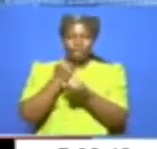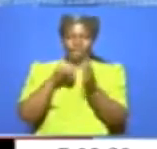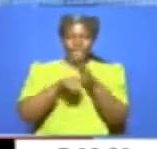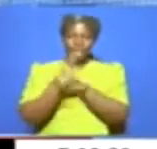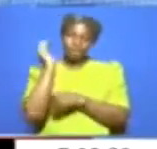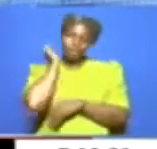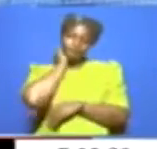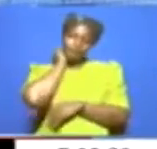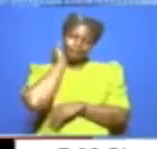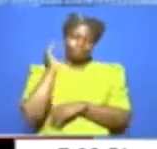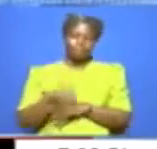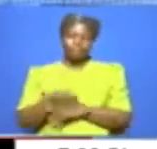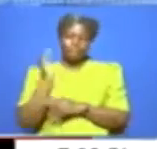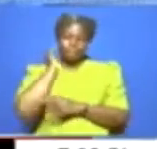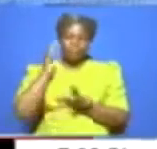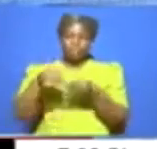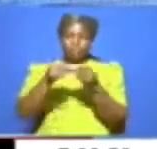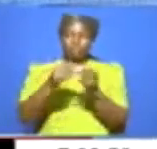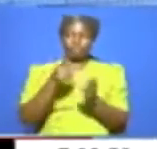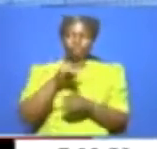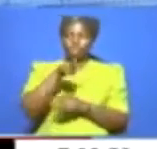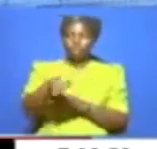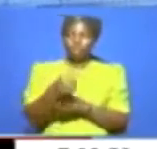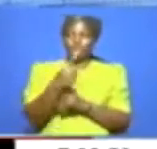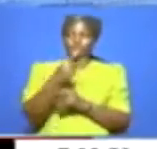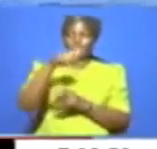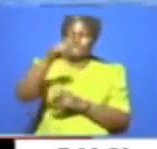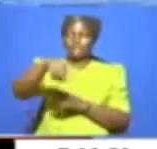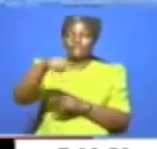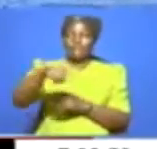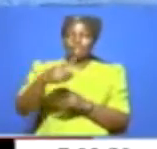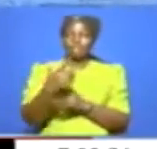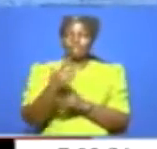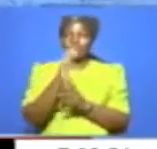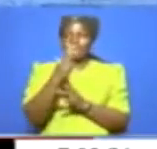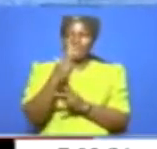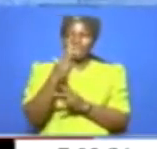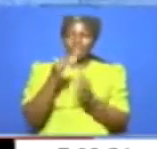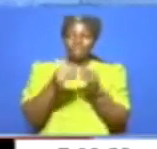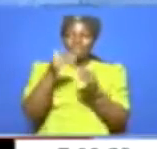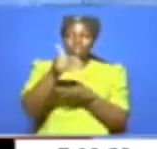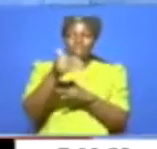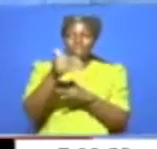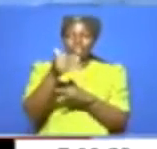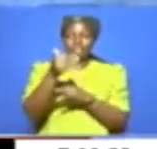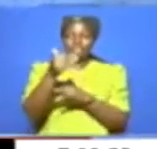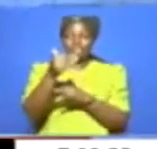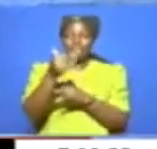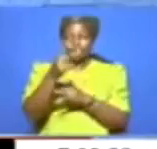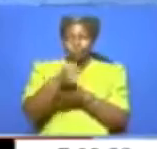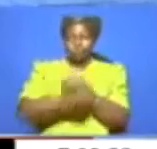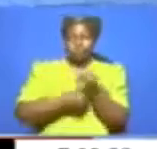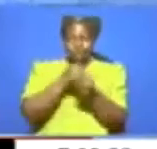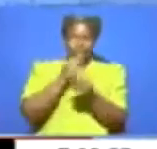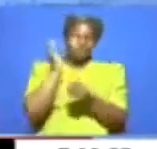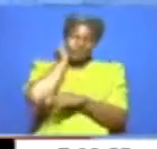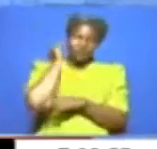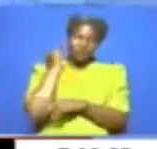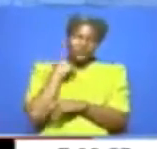By in the next 2 years, Murang'a will be earning over 20 billions in a year through avocados.